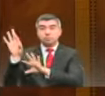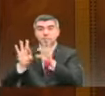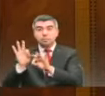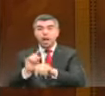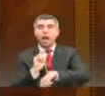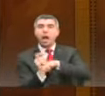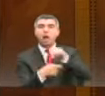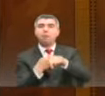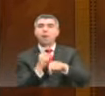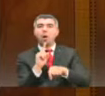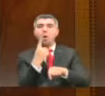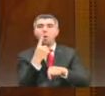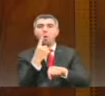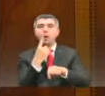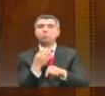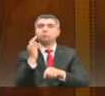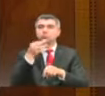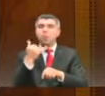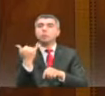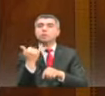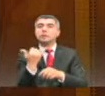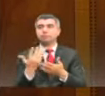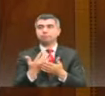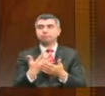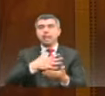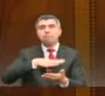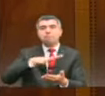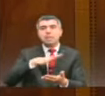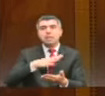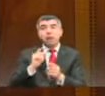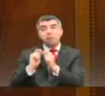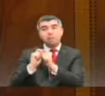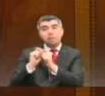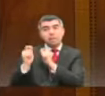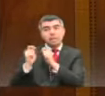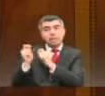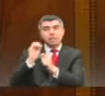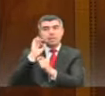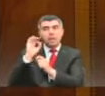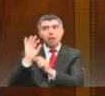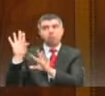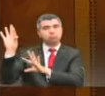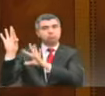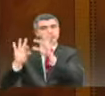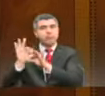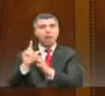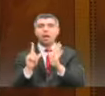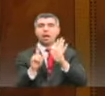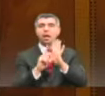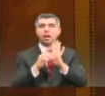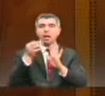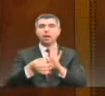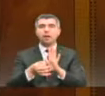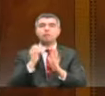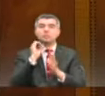القروية وشبه الحضرية والمناطق ذات الخصاص، مع اتخاذ التدابير الضرورية لتشجيع